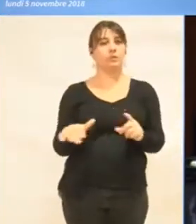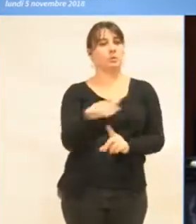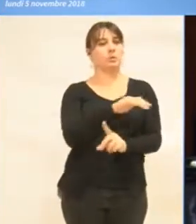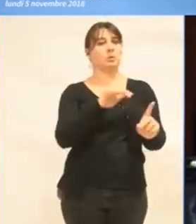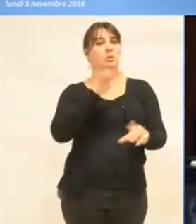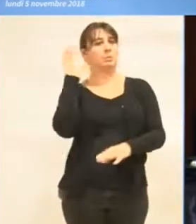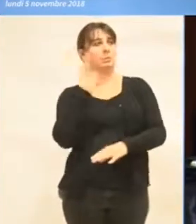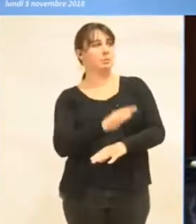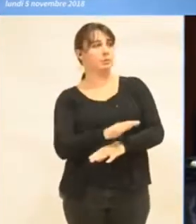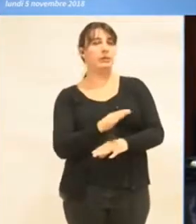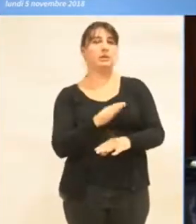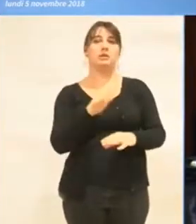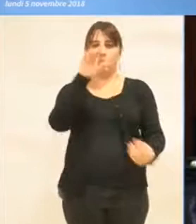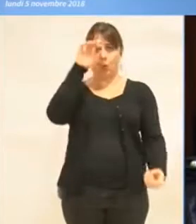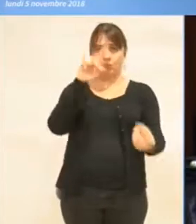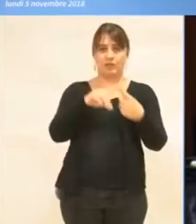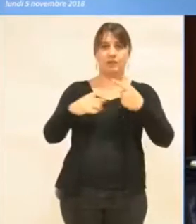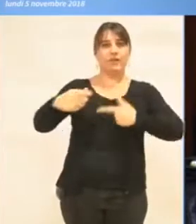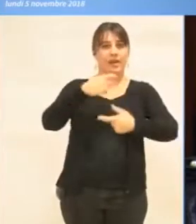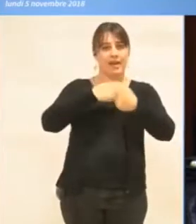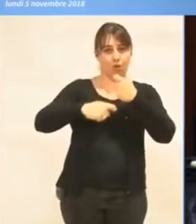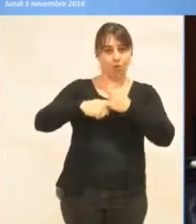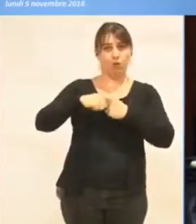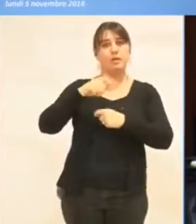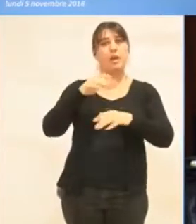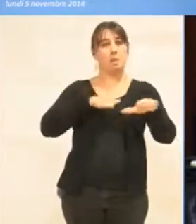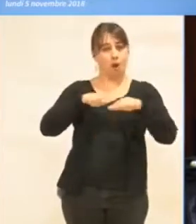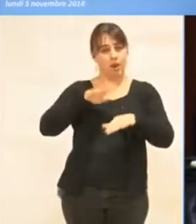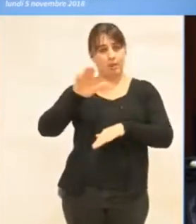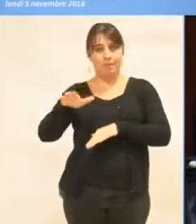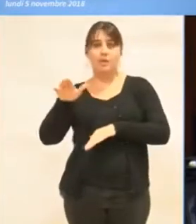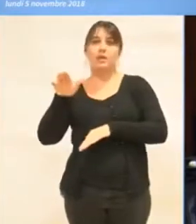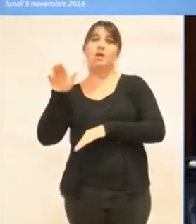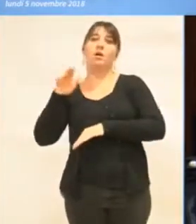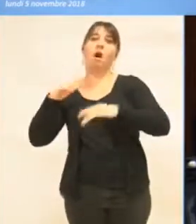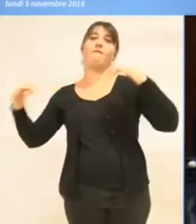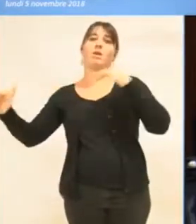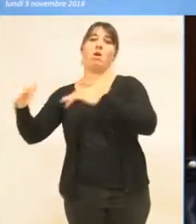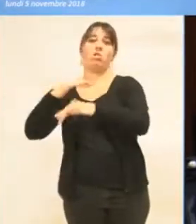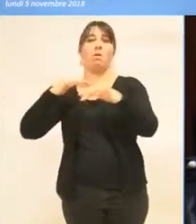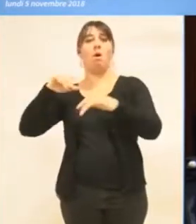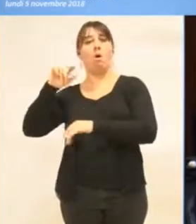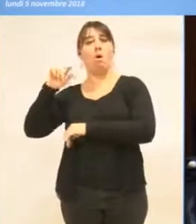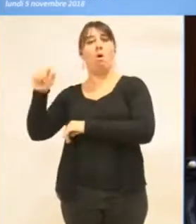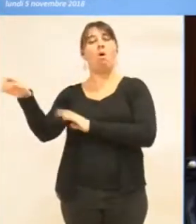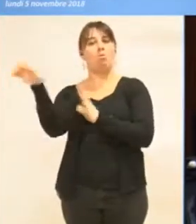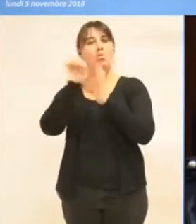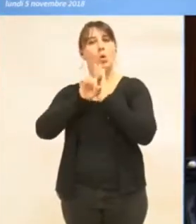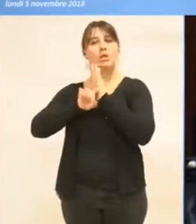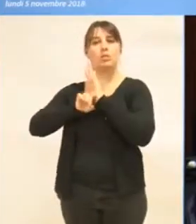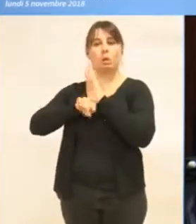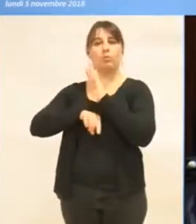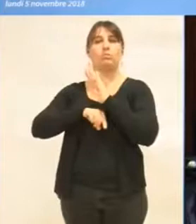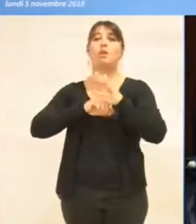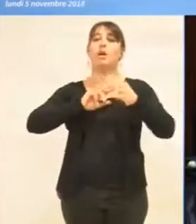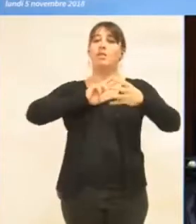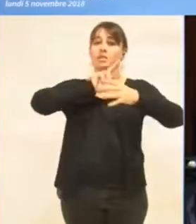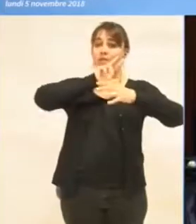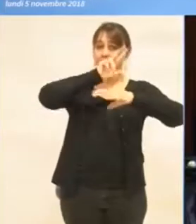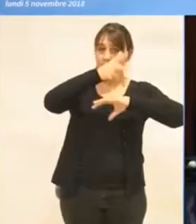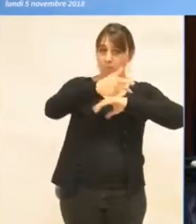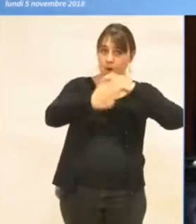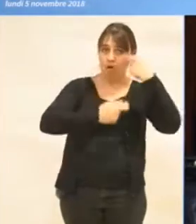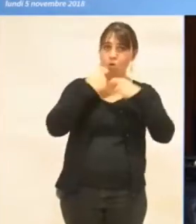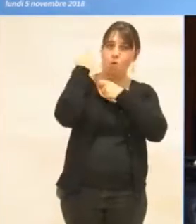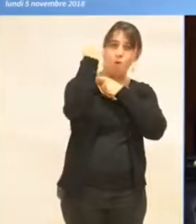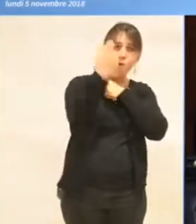un objectif, l'économie un moyen et l'environnement une condition. Le développement est durable s'il est conçu de